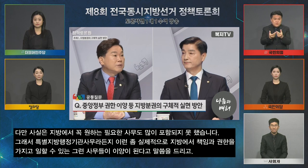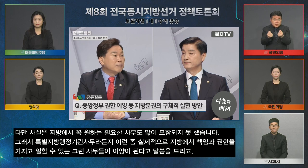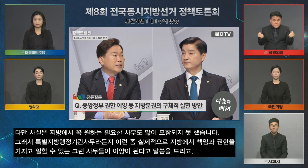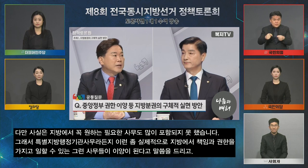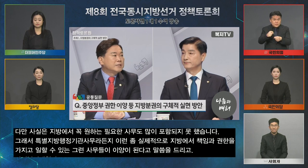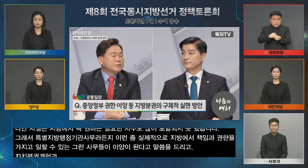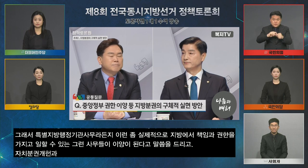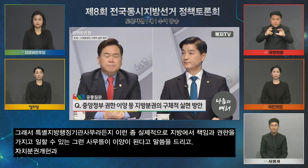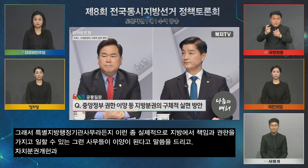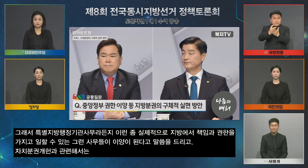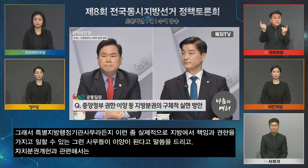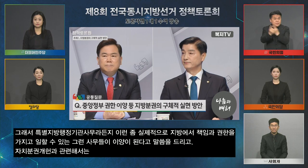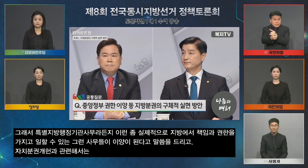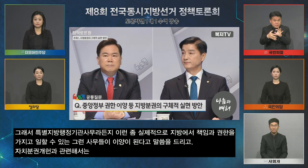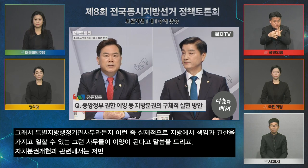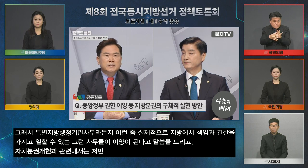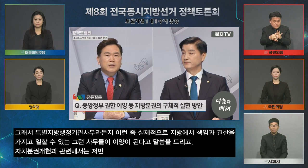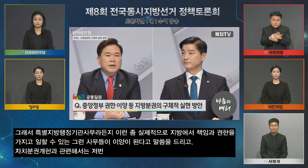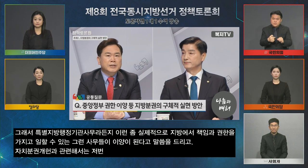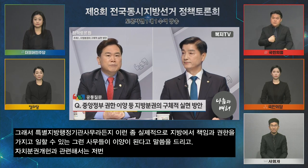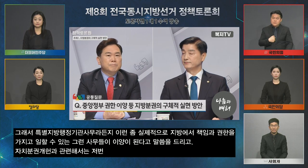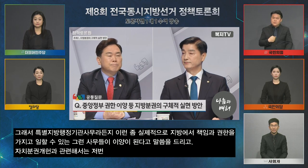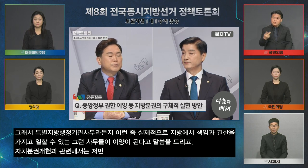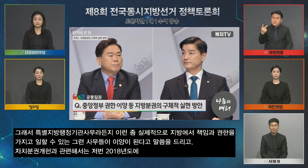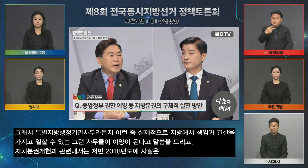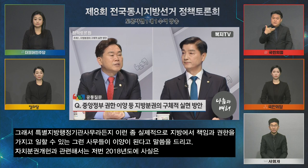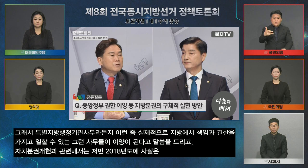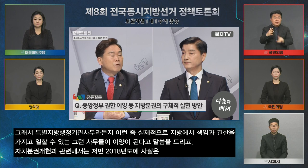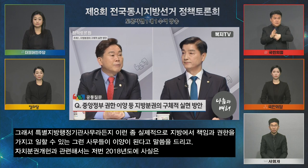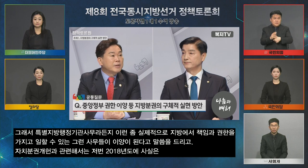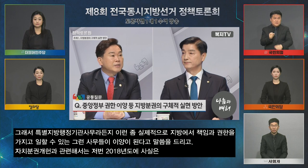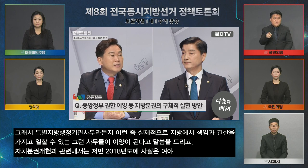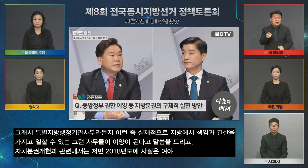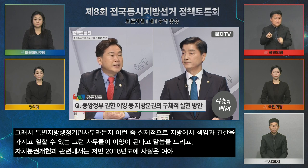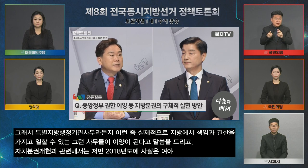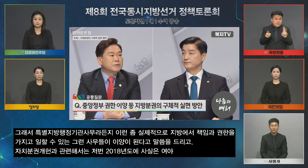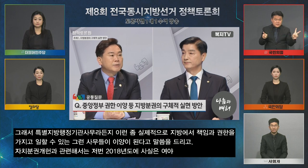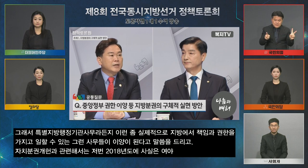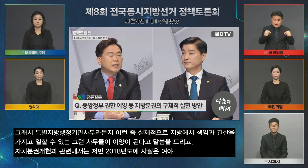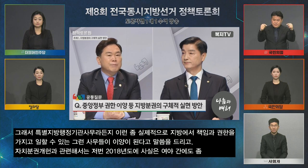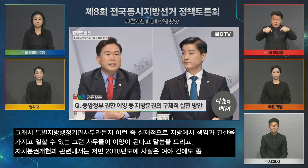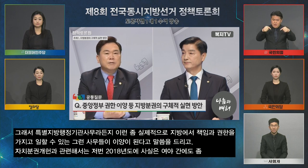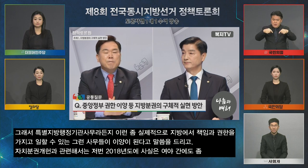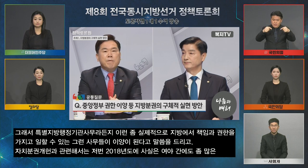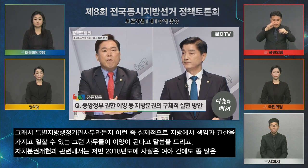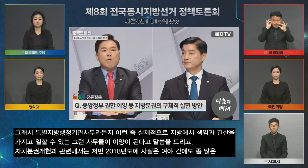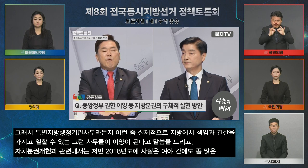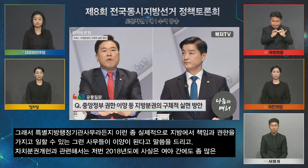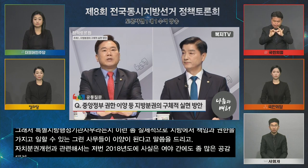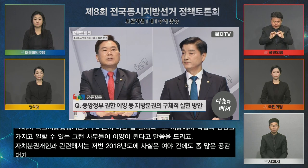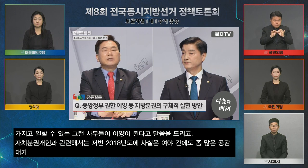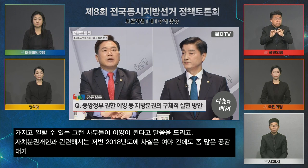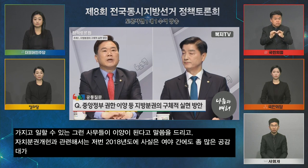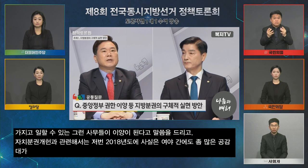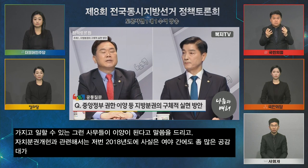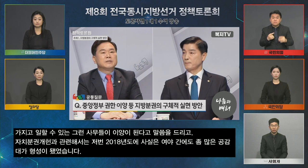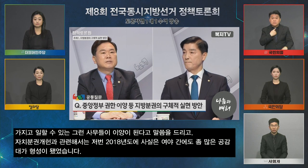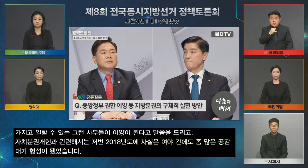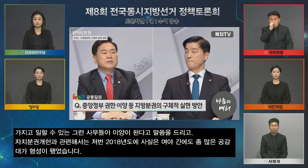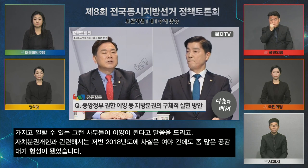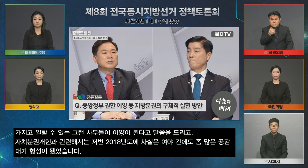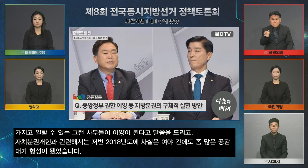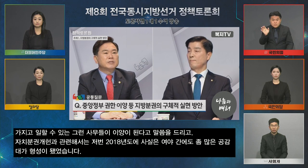2018년도에 사실은 여야 간에도 많은 공감대가 형성이 됐었습니다. 다만 그때